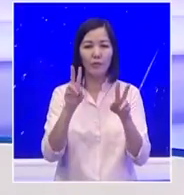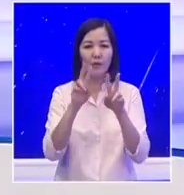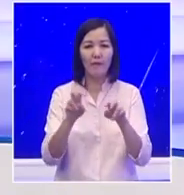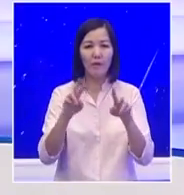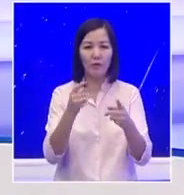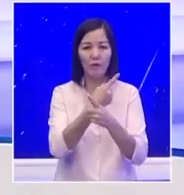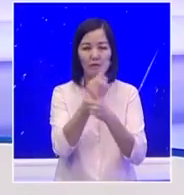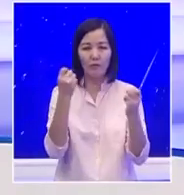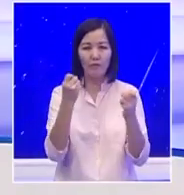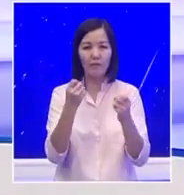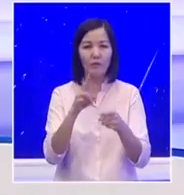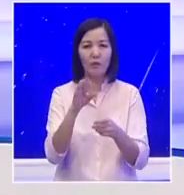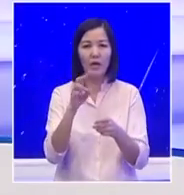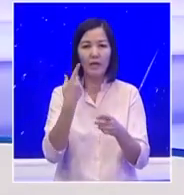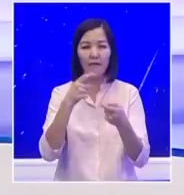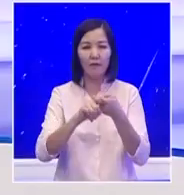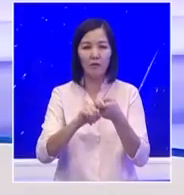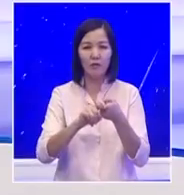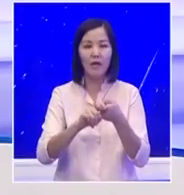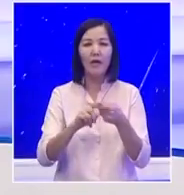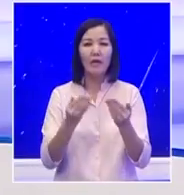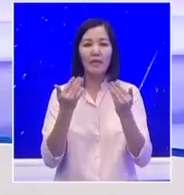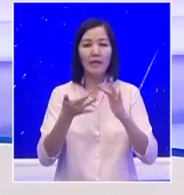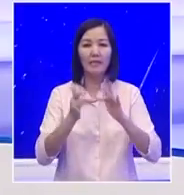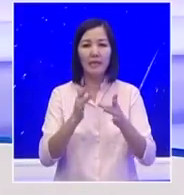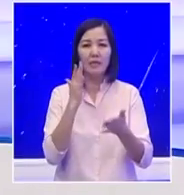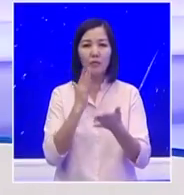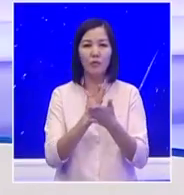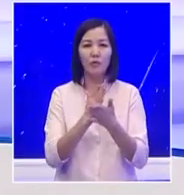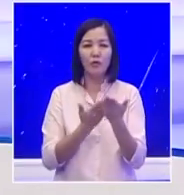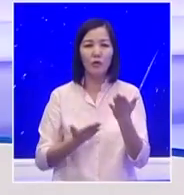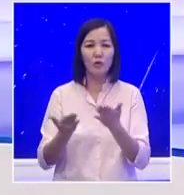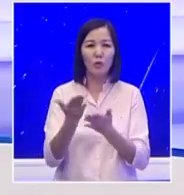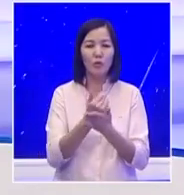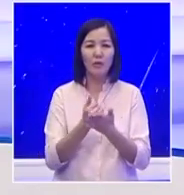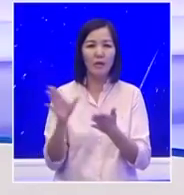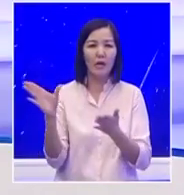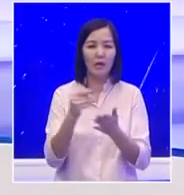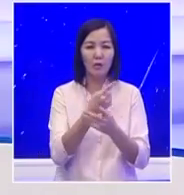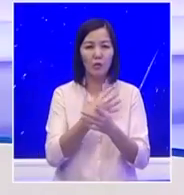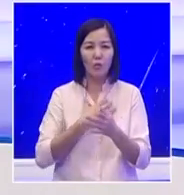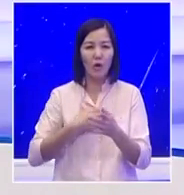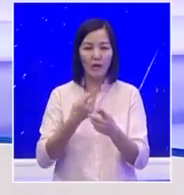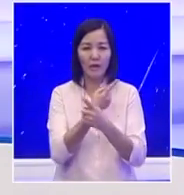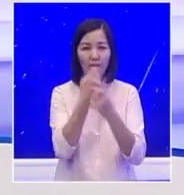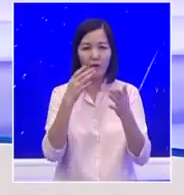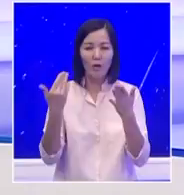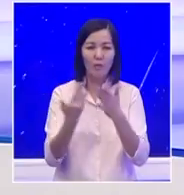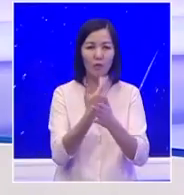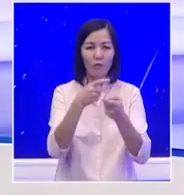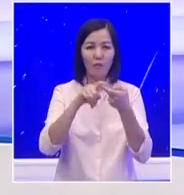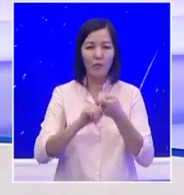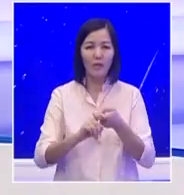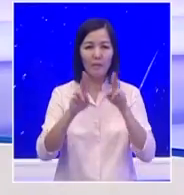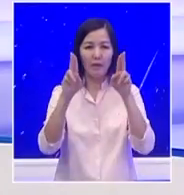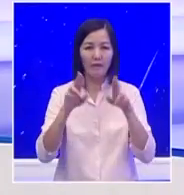и проверенную информацию о коронавирусной инфекции. На сайте будет собрана вся актуальная информация по новому вирусу, а также